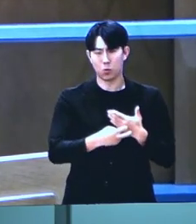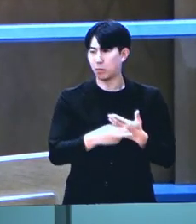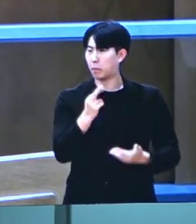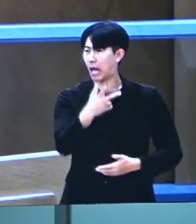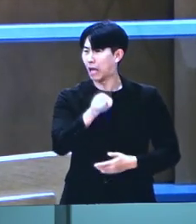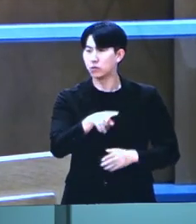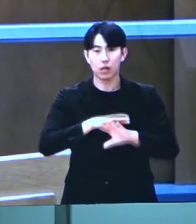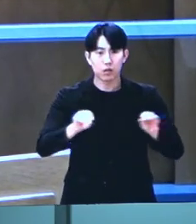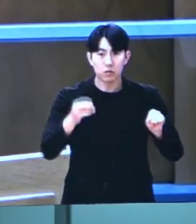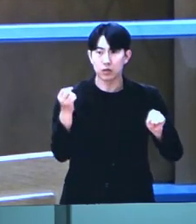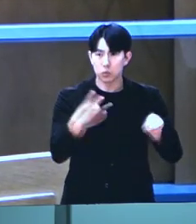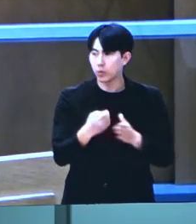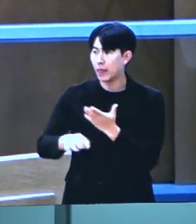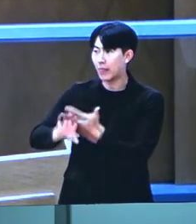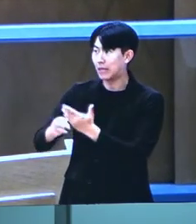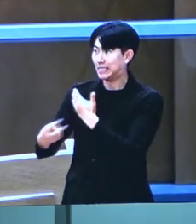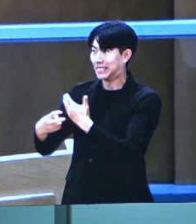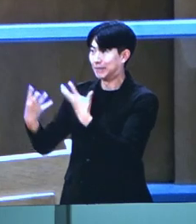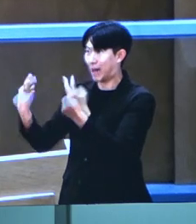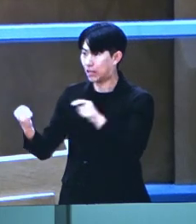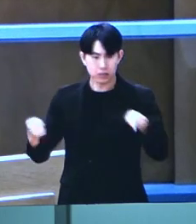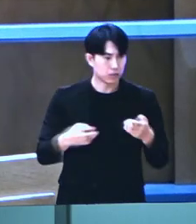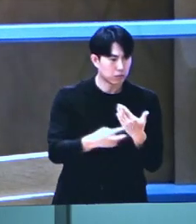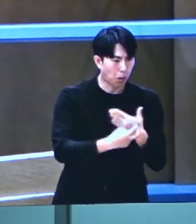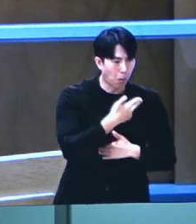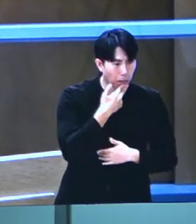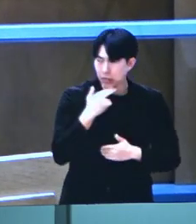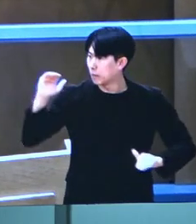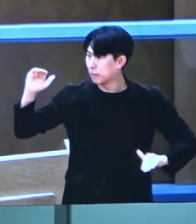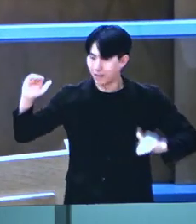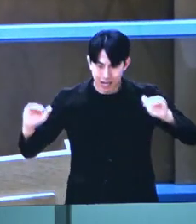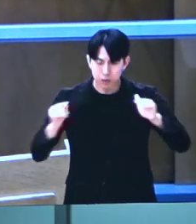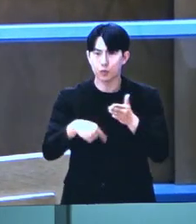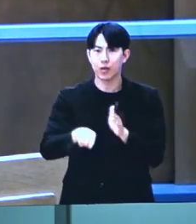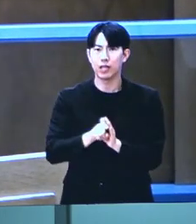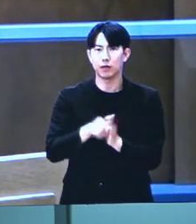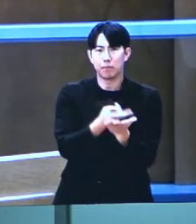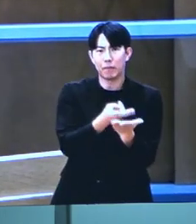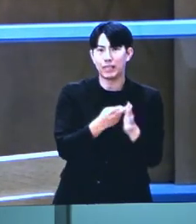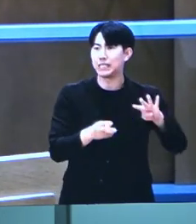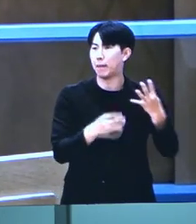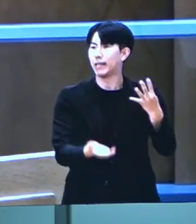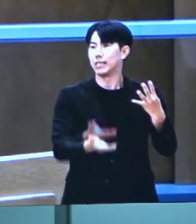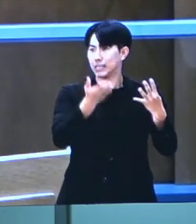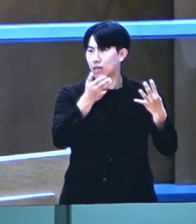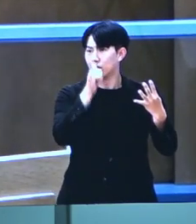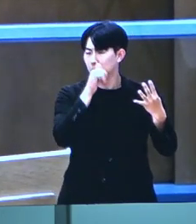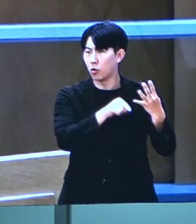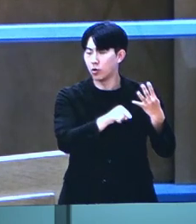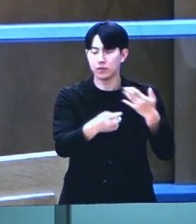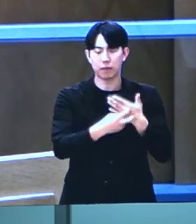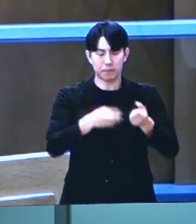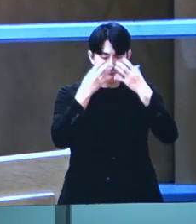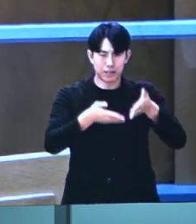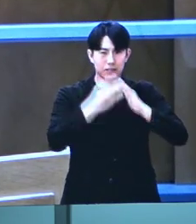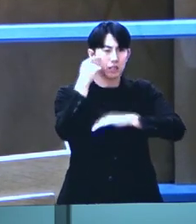간 의료 균형 발전을 이루기 위해 400병상 이상 규모로 신규 설립하는 사업입니다. 본